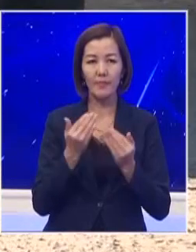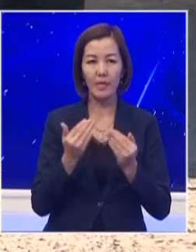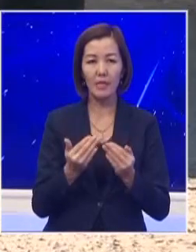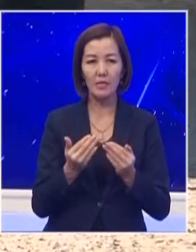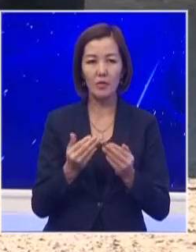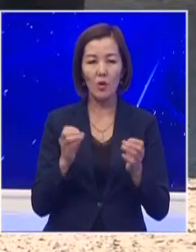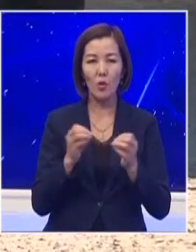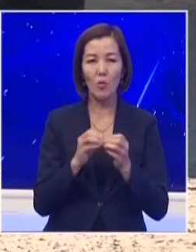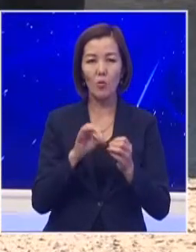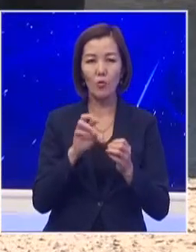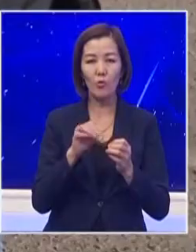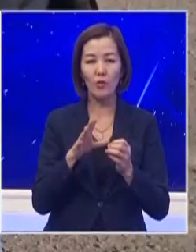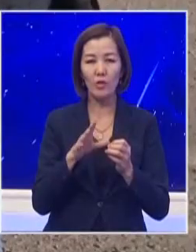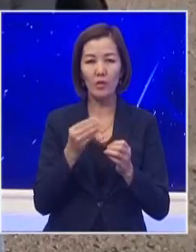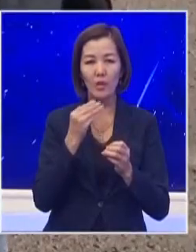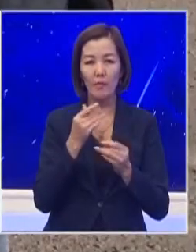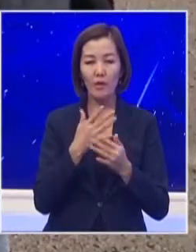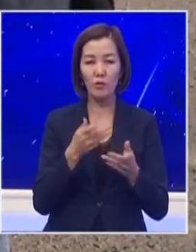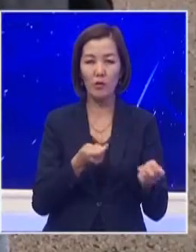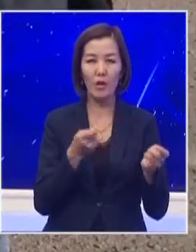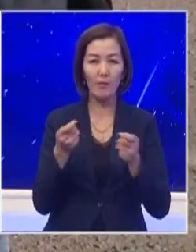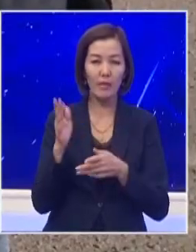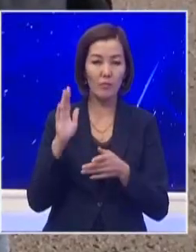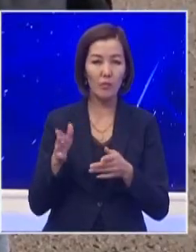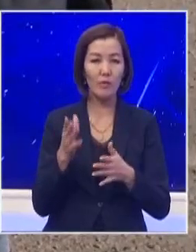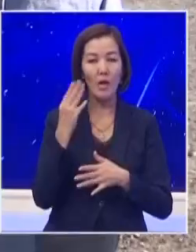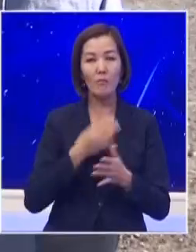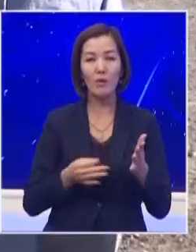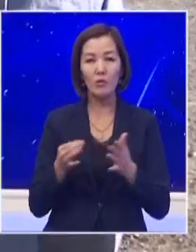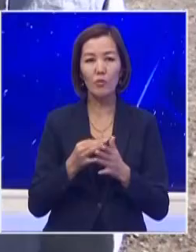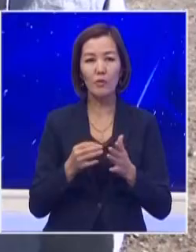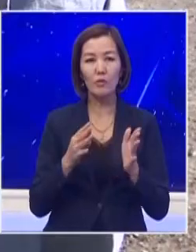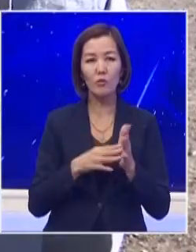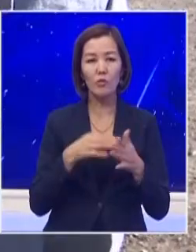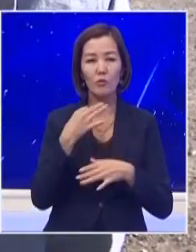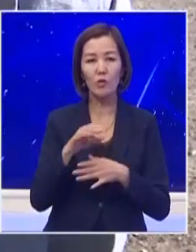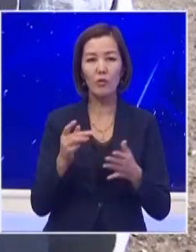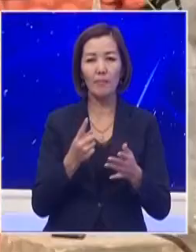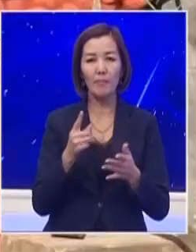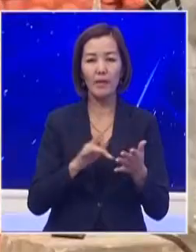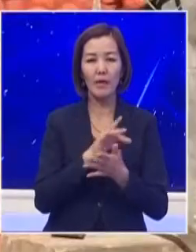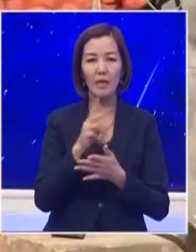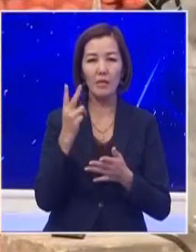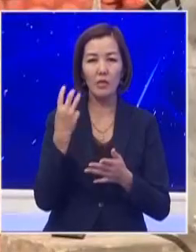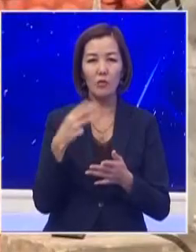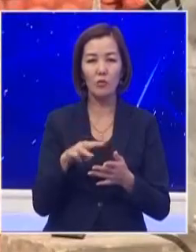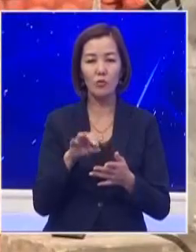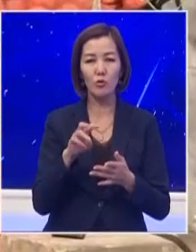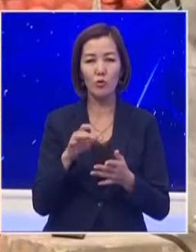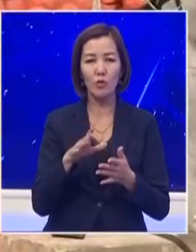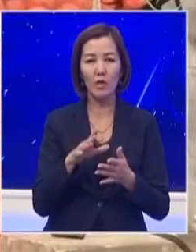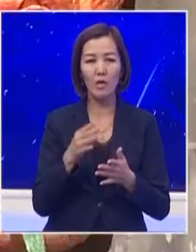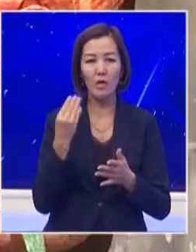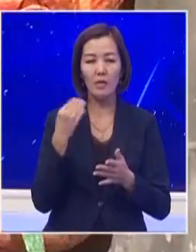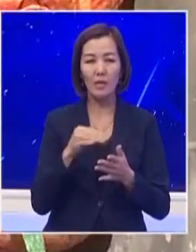10 тоннадан астам өнім апарып жатырмыз. Жалпы Астанаға бұл жолы Алматы облысындағы 9 аудан бір қаладан 230 тоннадан аса сапалы